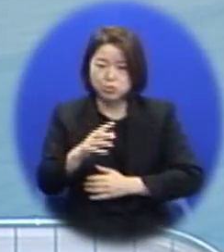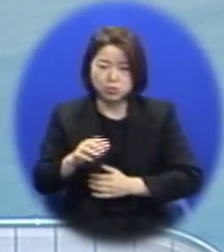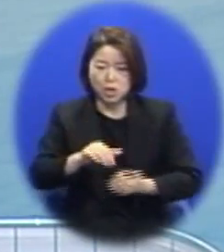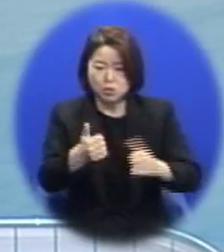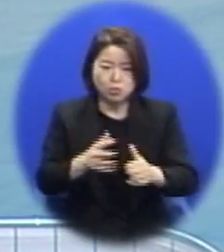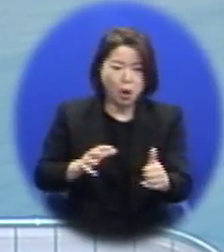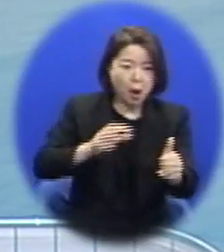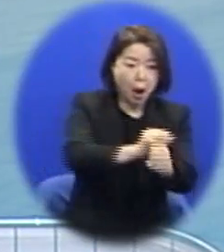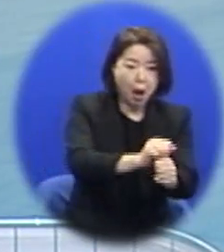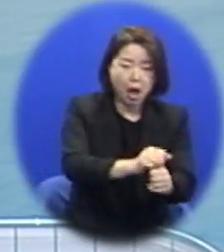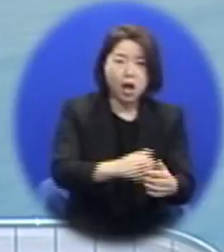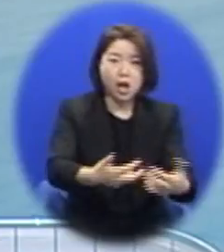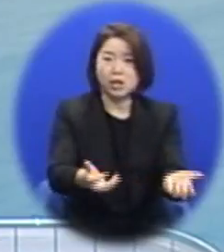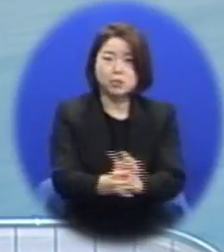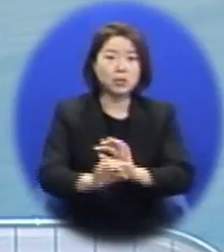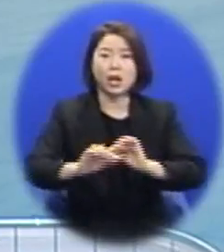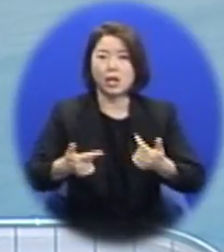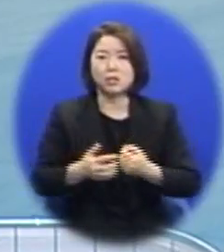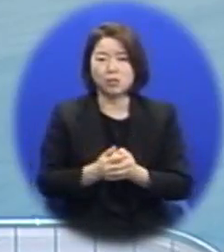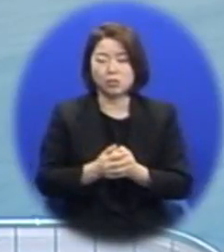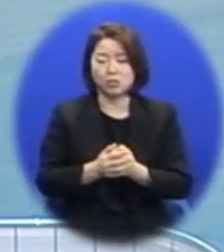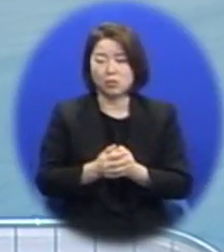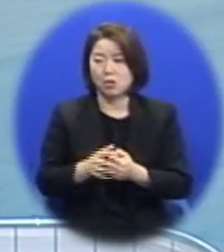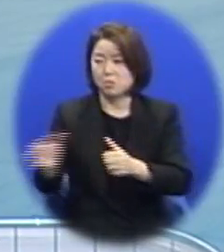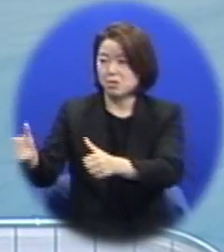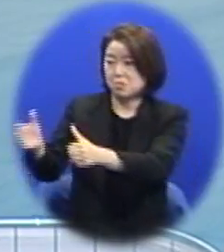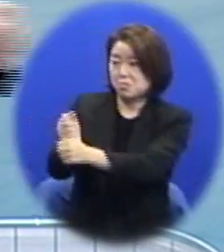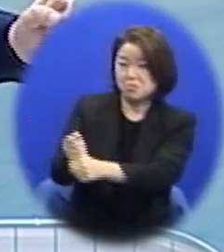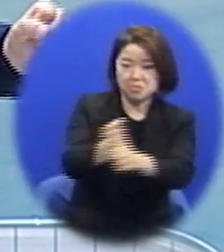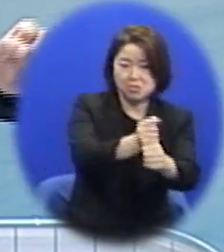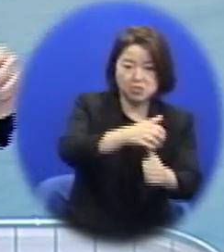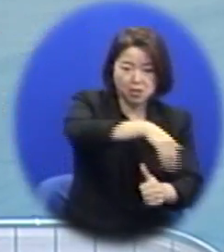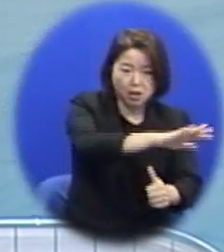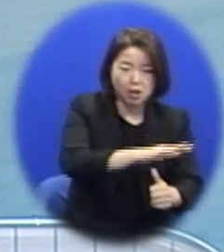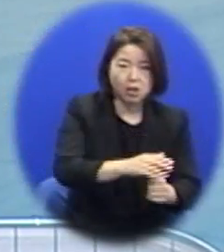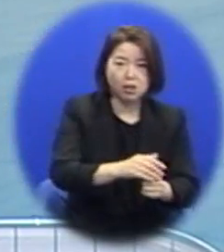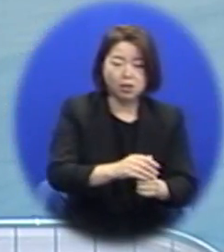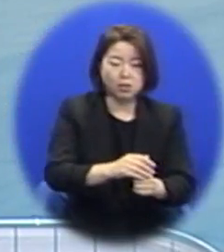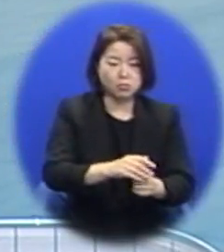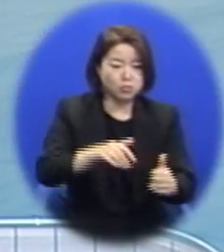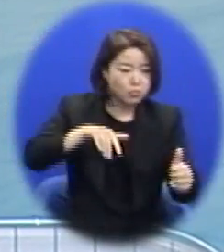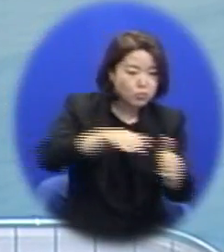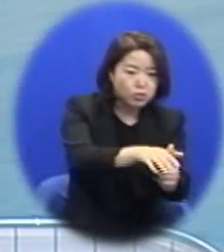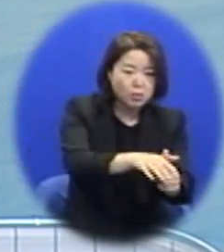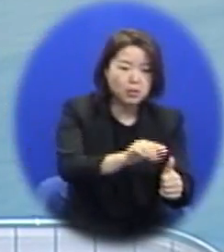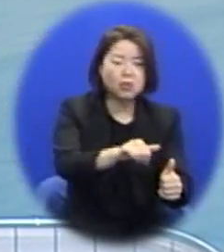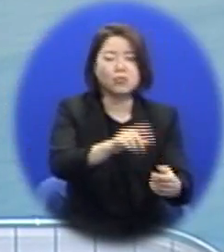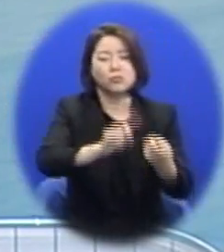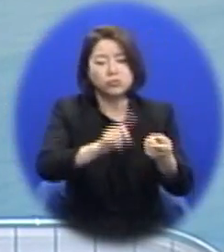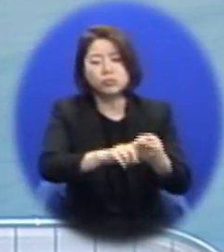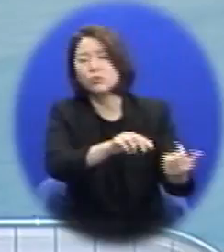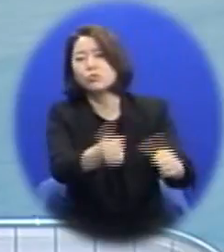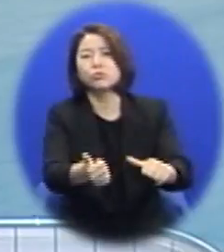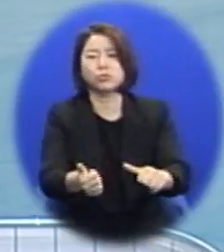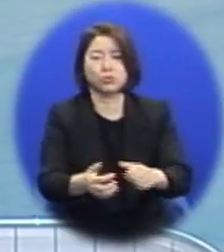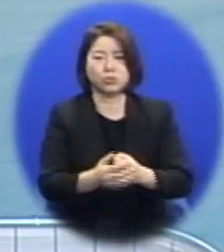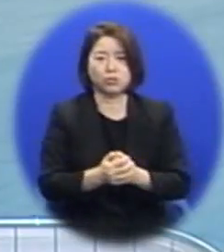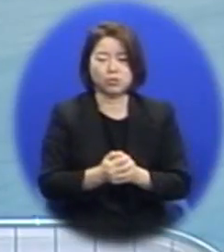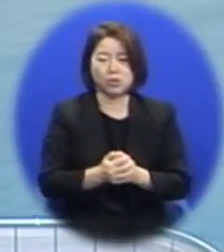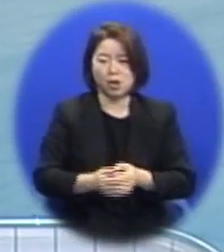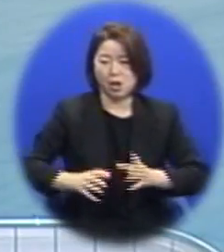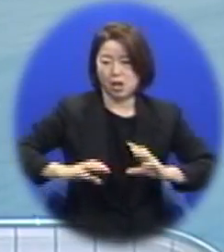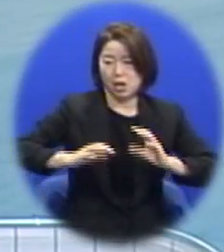그냥 끌려가면 끌고 가면 끌려가는 거고 죽이면 그냥 죽임을 당했어요. 세상에 가장 나약해